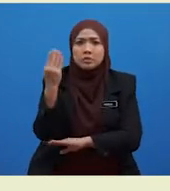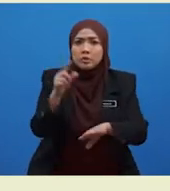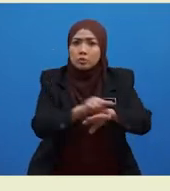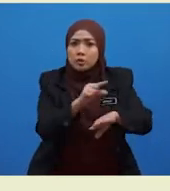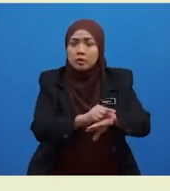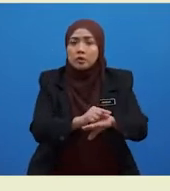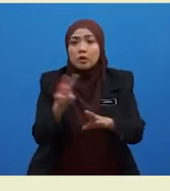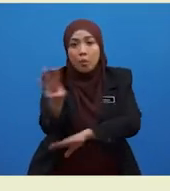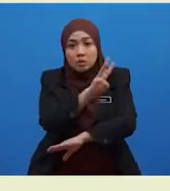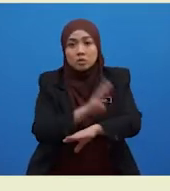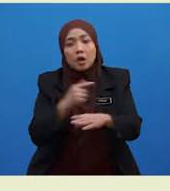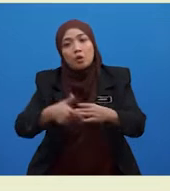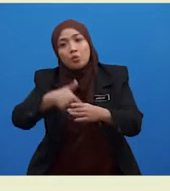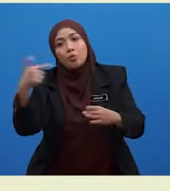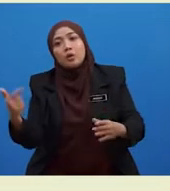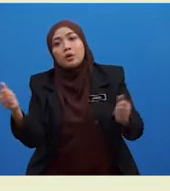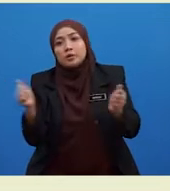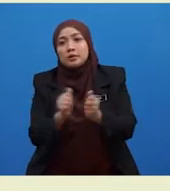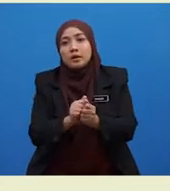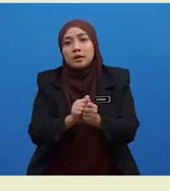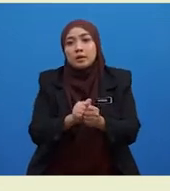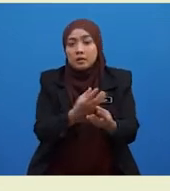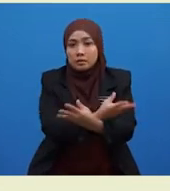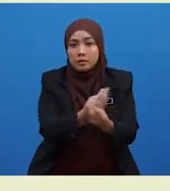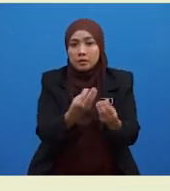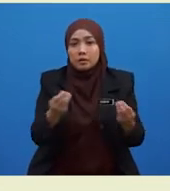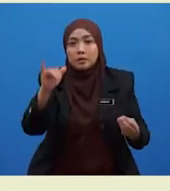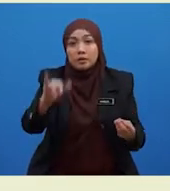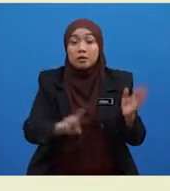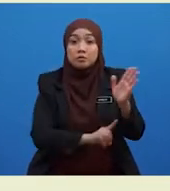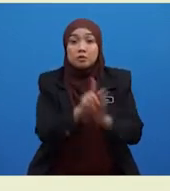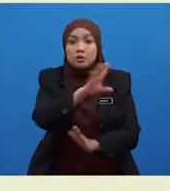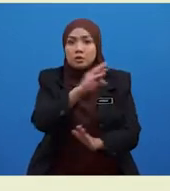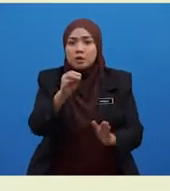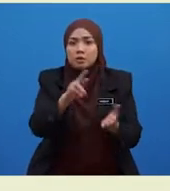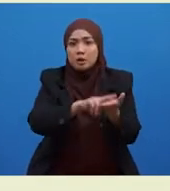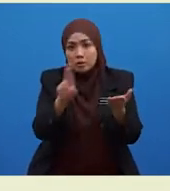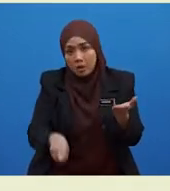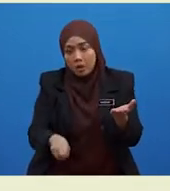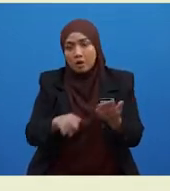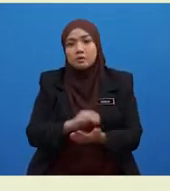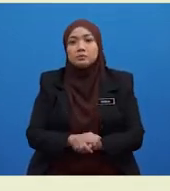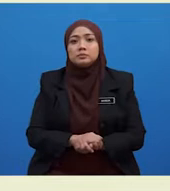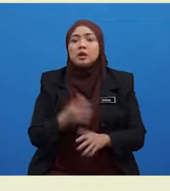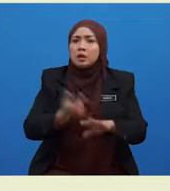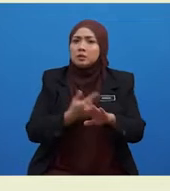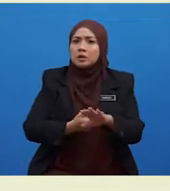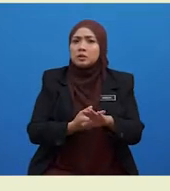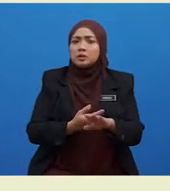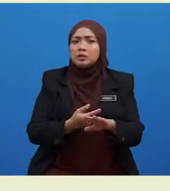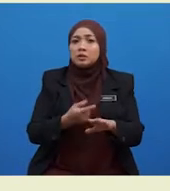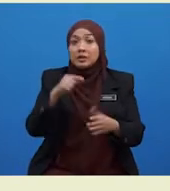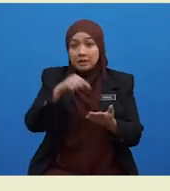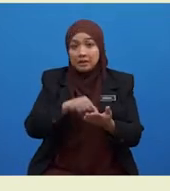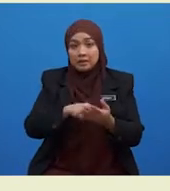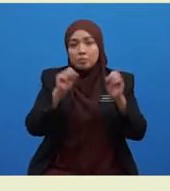di kawasan luar dengan keadaan permukaan tanah yang tinggi dan rendah. Latihan ini boleh dianggap sebagai